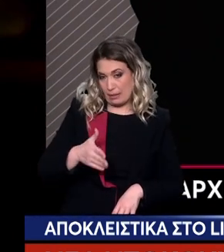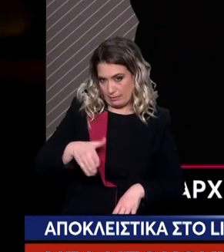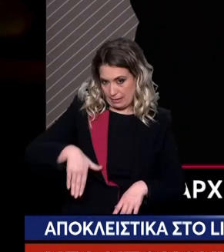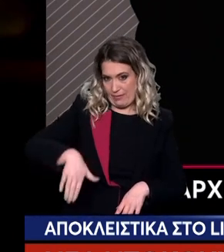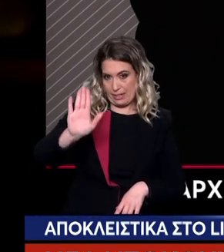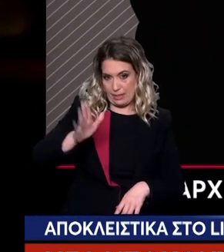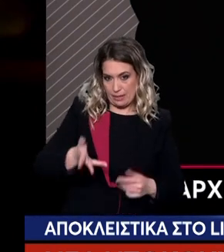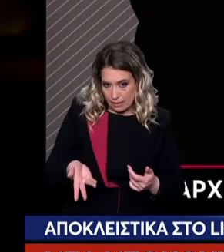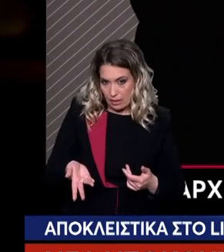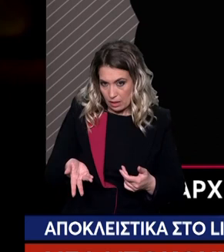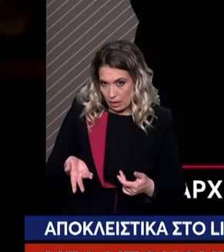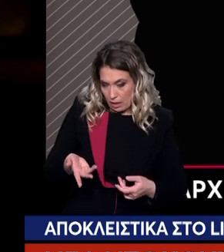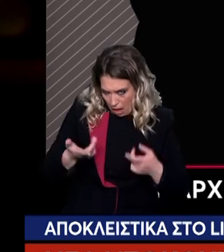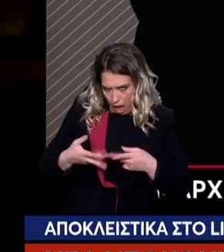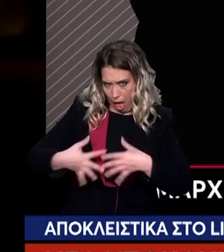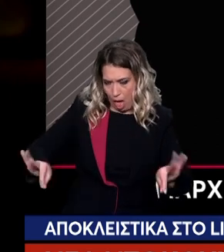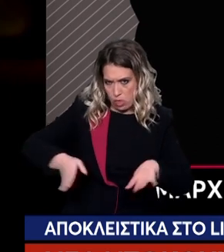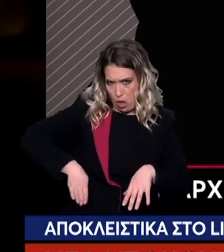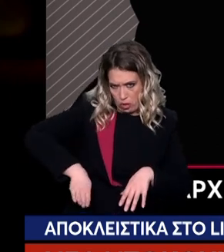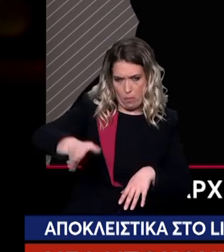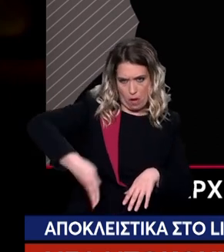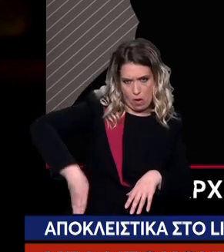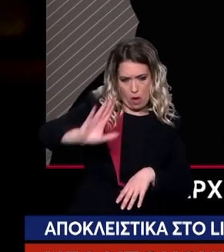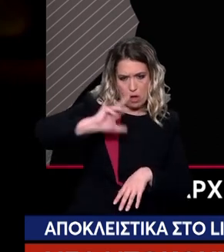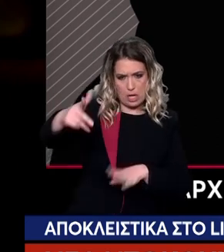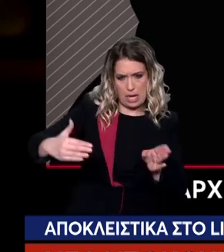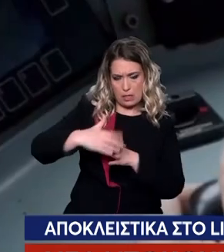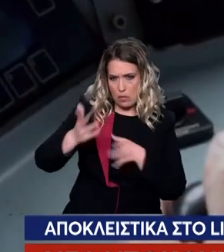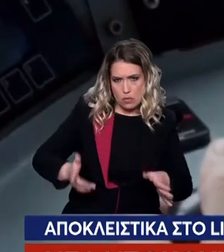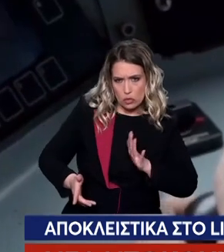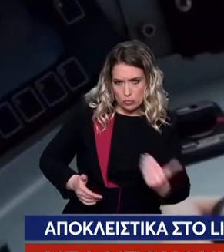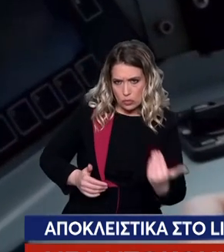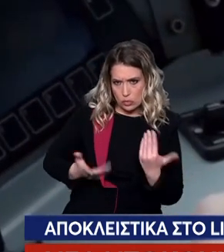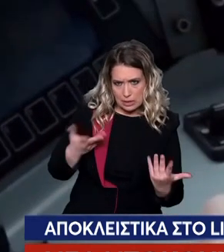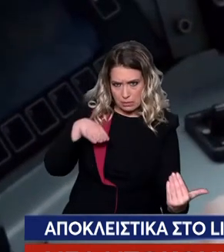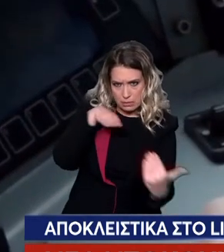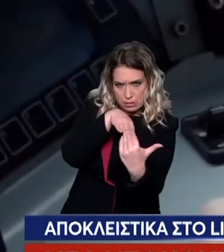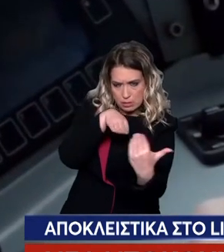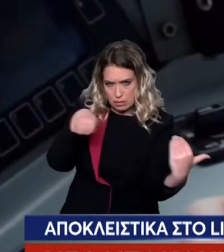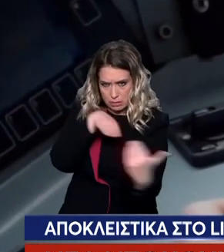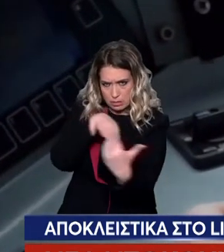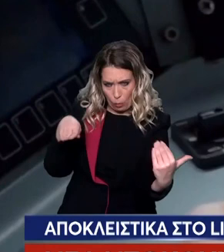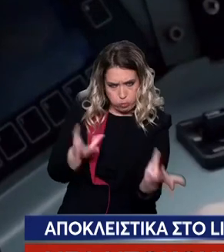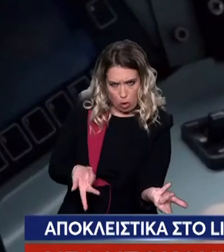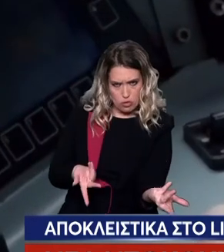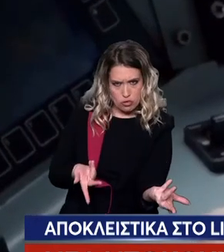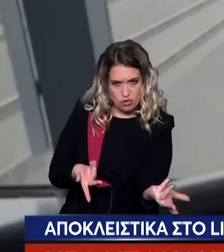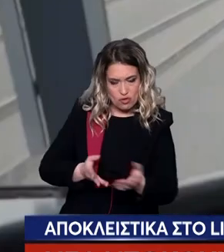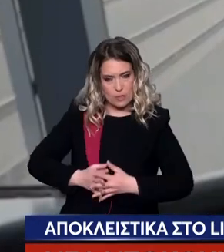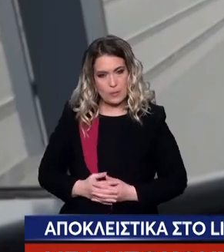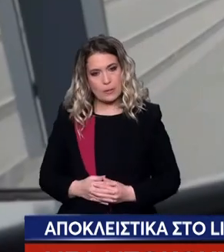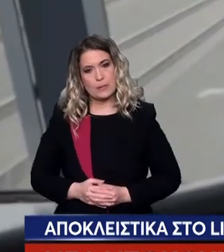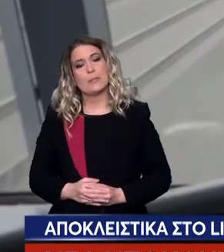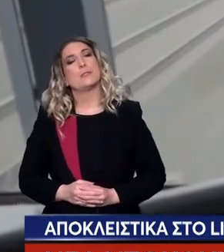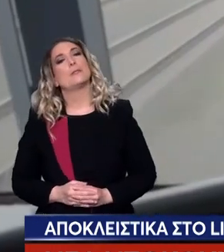τι έχω διάδρομο να το διώξω στο λιτόχωρο να το διώξω ο κόσμος τι θα γίνει κανείς εκείνα τα λεπτά δεν έδειχνε να βάζει στο μυαλό του το κακό